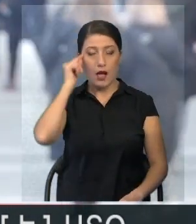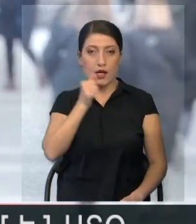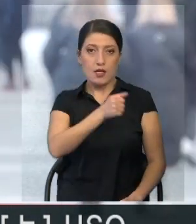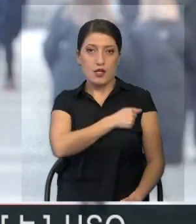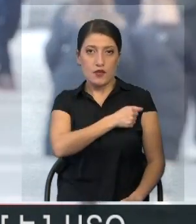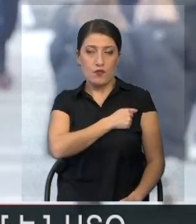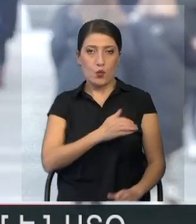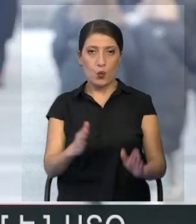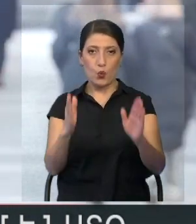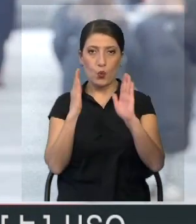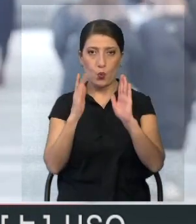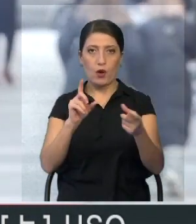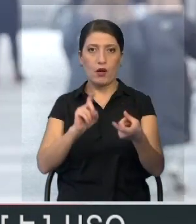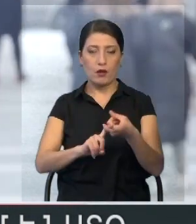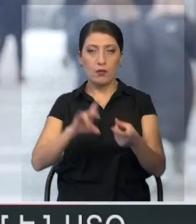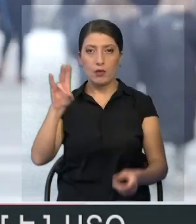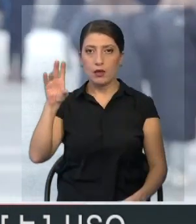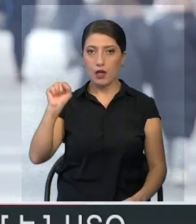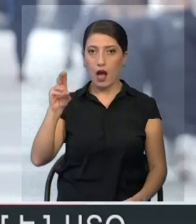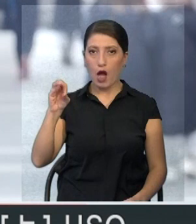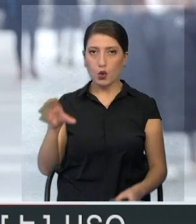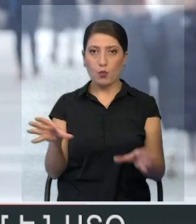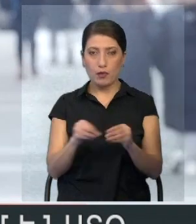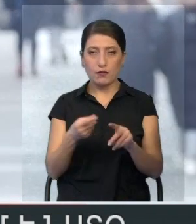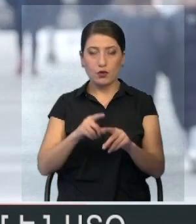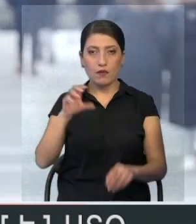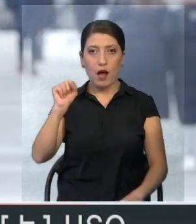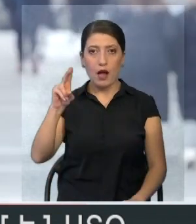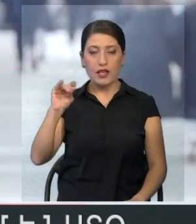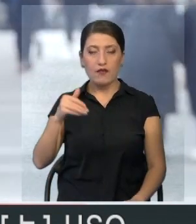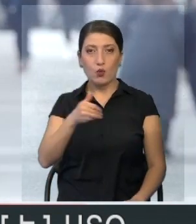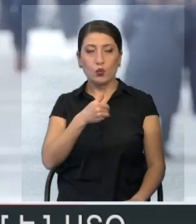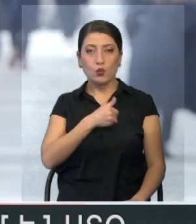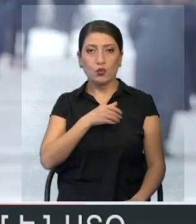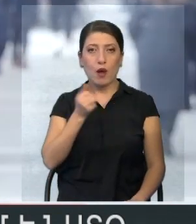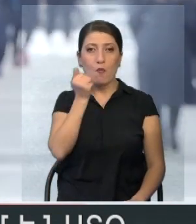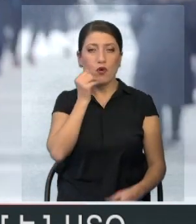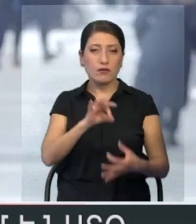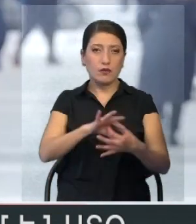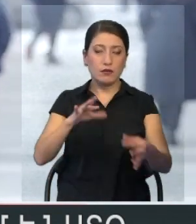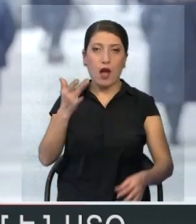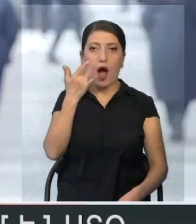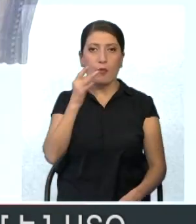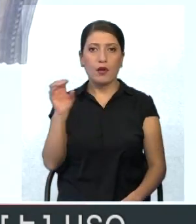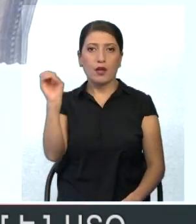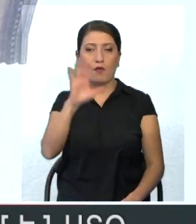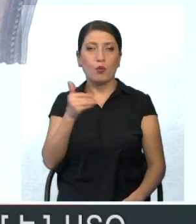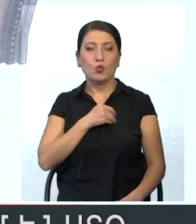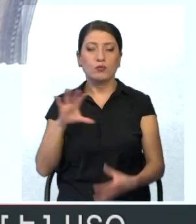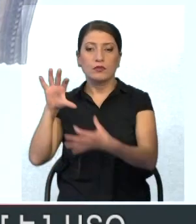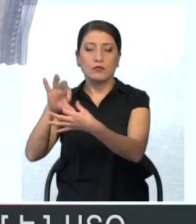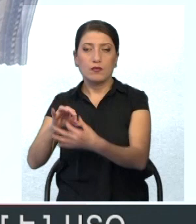զինուժը ուղիղ կապի է դուրս գալիս ՆԱՏՕ-ի հետ, քանի որ Ալիևն ուզում է պոկվել Մոսկվայից եւ միանալ Արևմուտքի